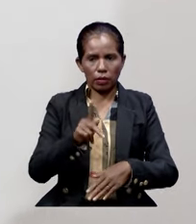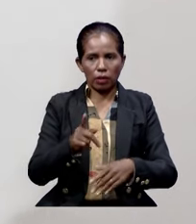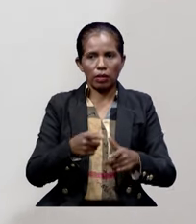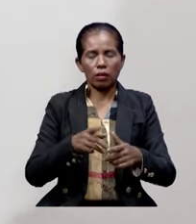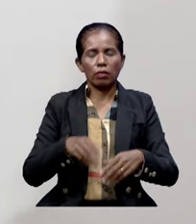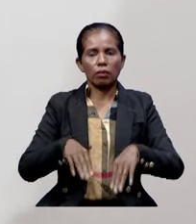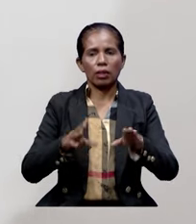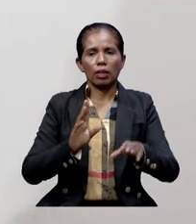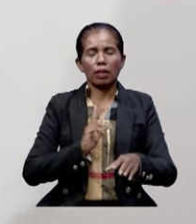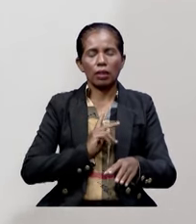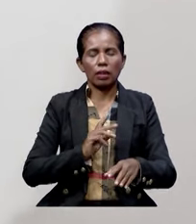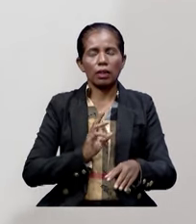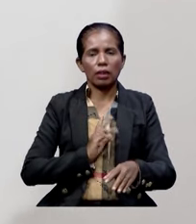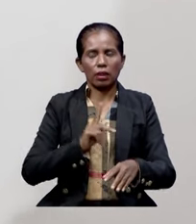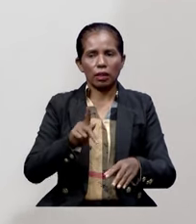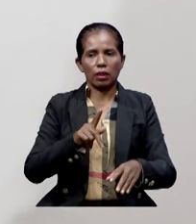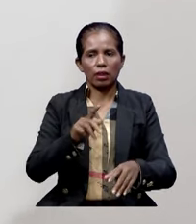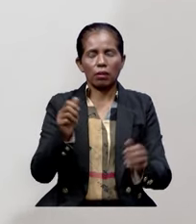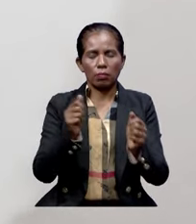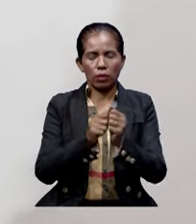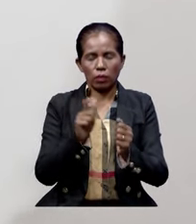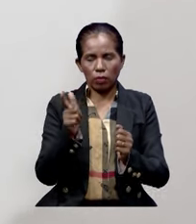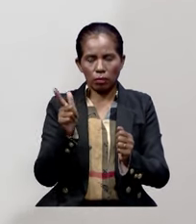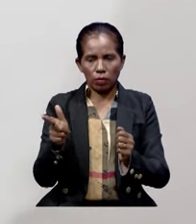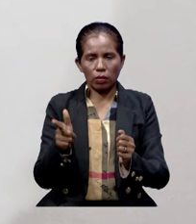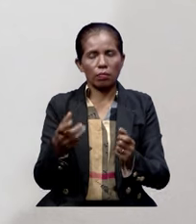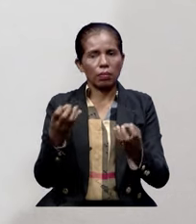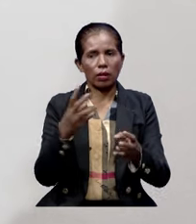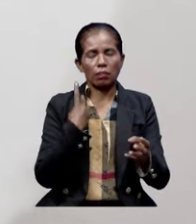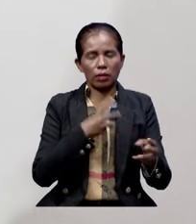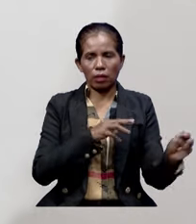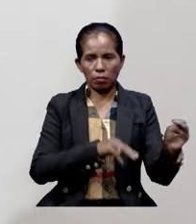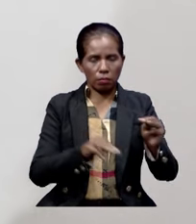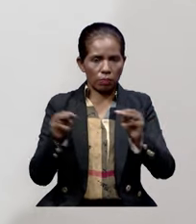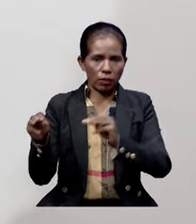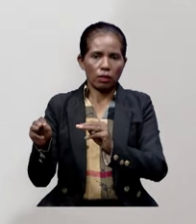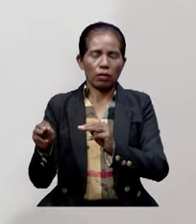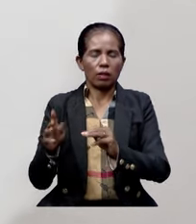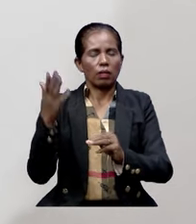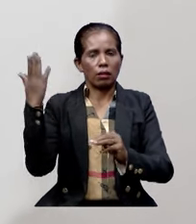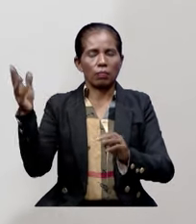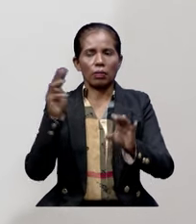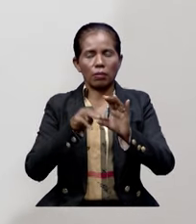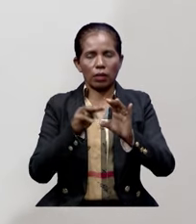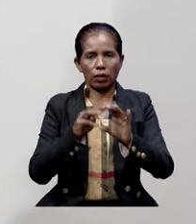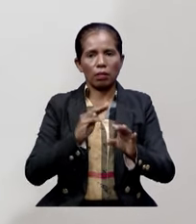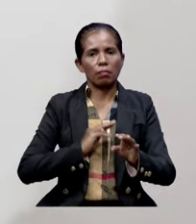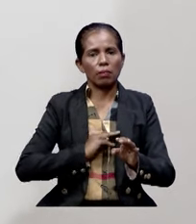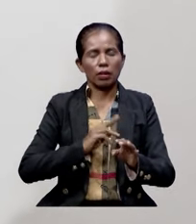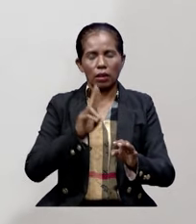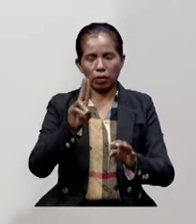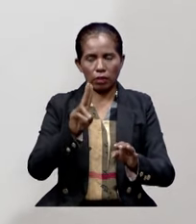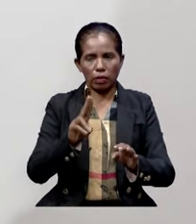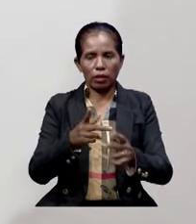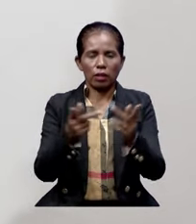be bono total 20 tal né ame se hal mudança uto vai ya ya mercado manlio